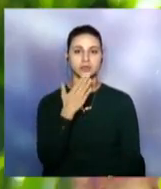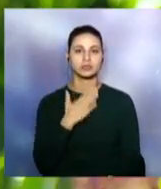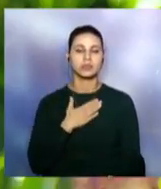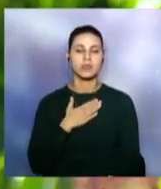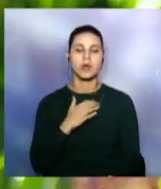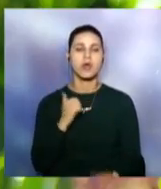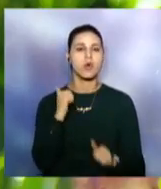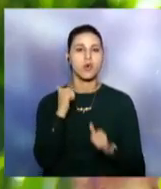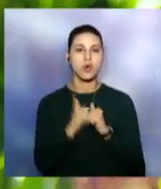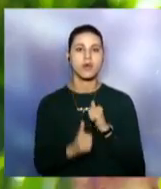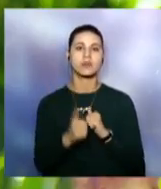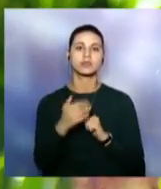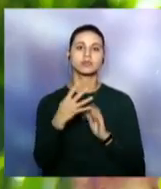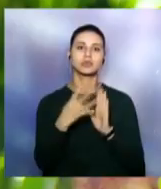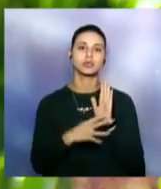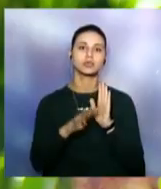თითქმის